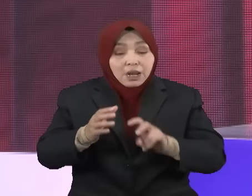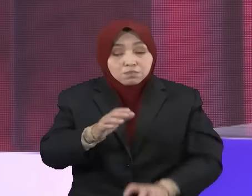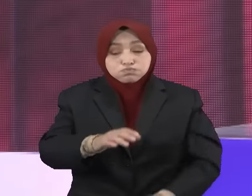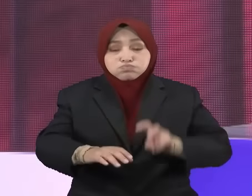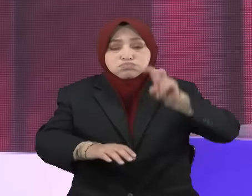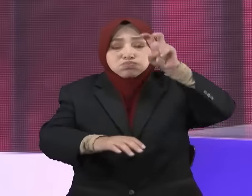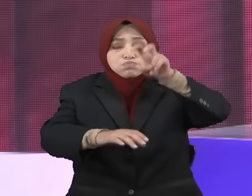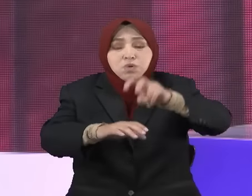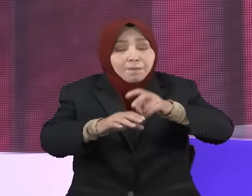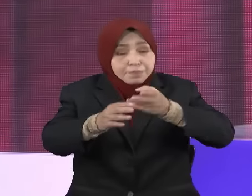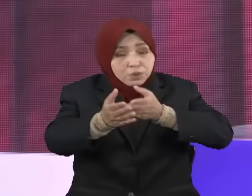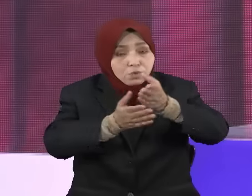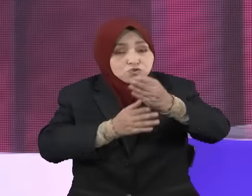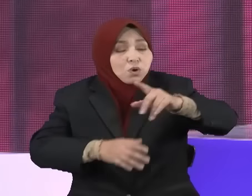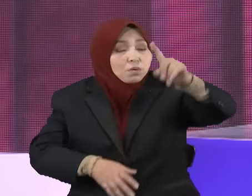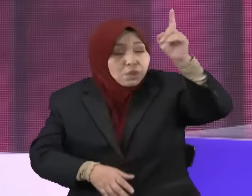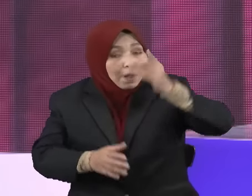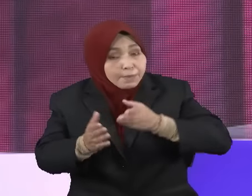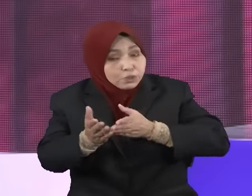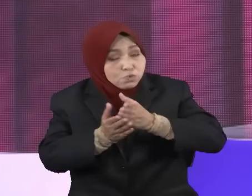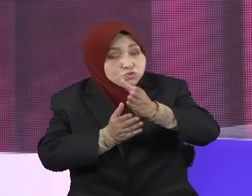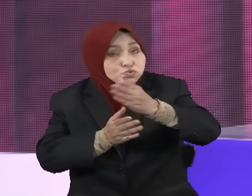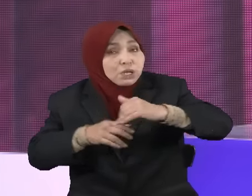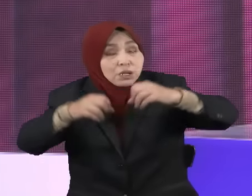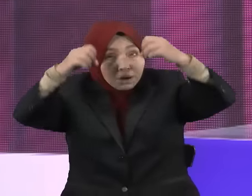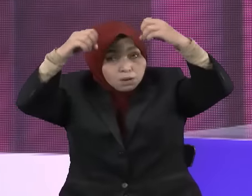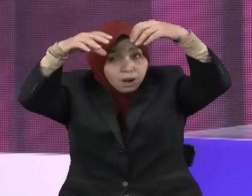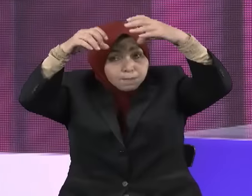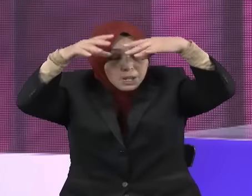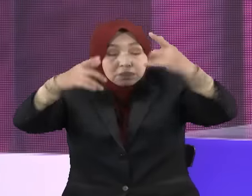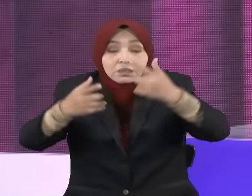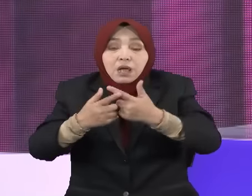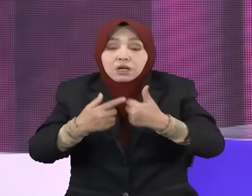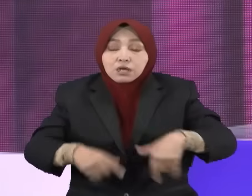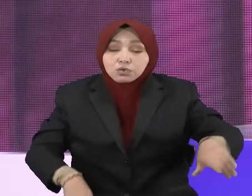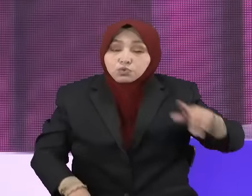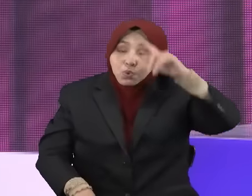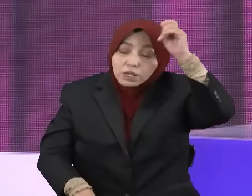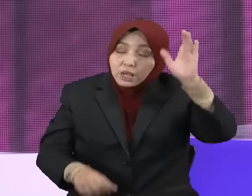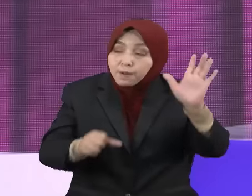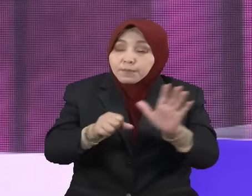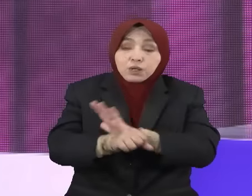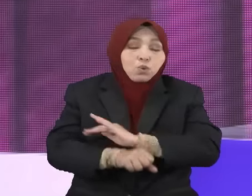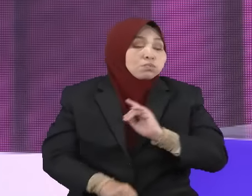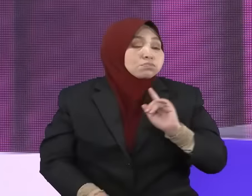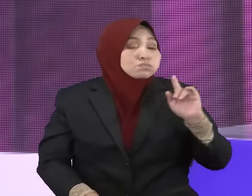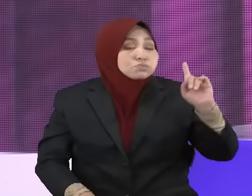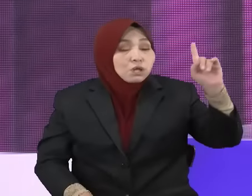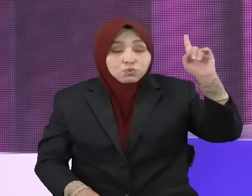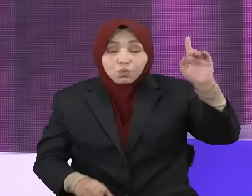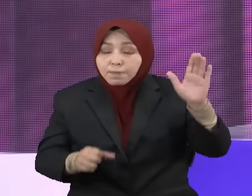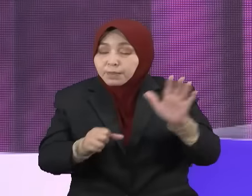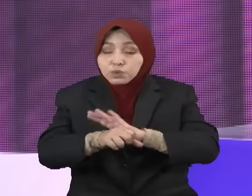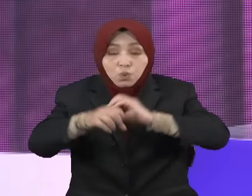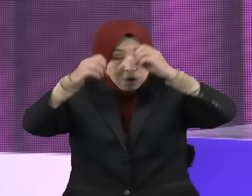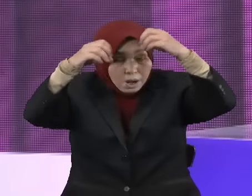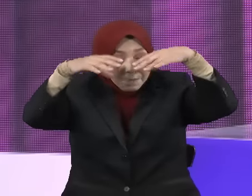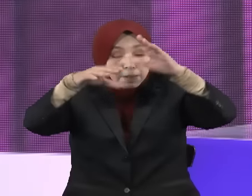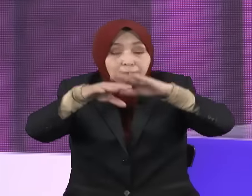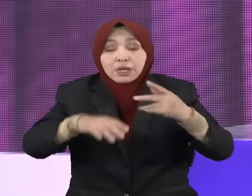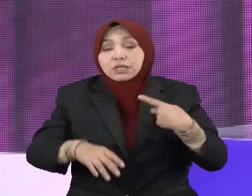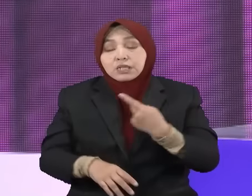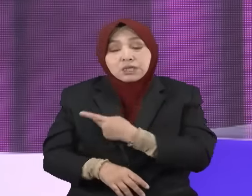atas menuju Allah, menuju kepada rahmat daripada Tuhan yang penuh esa, yang penuh rahmat kepada kita. Kita